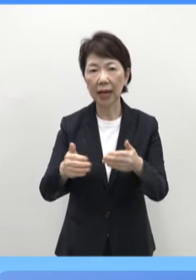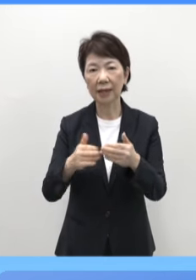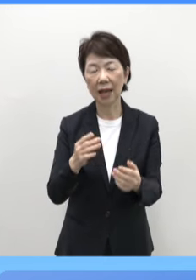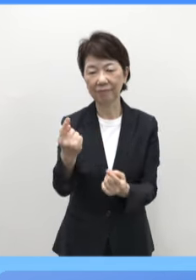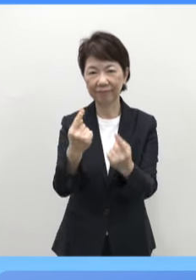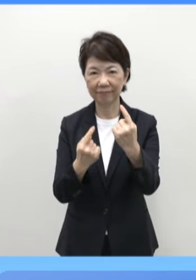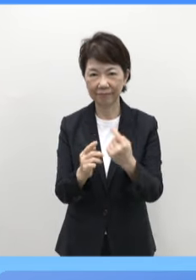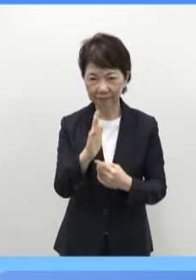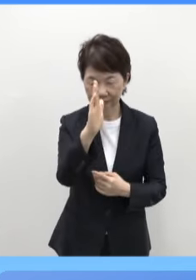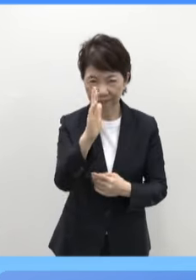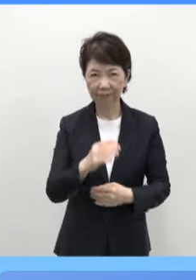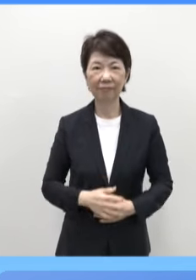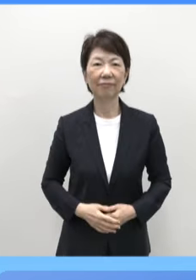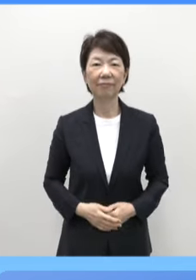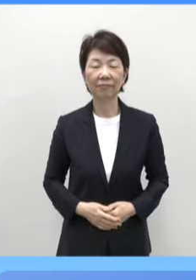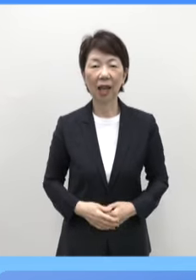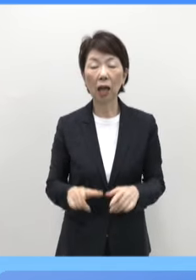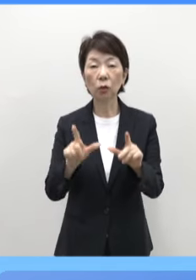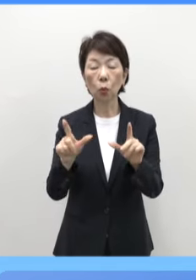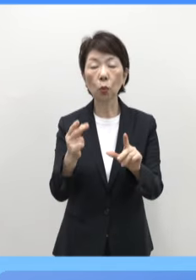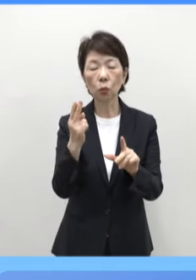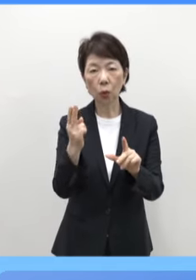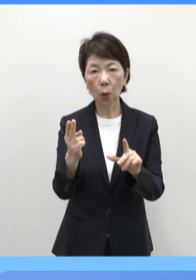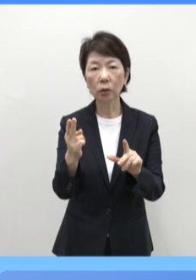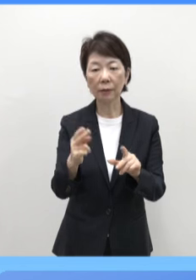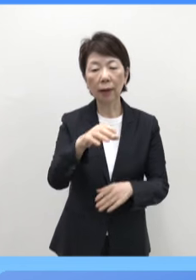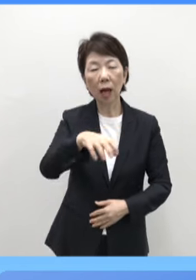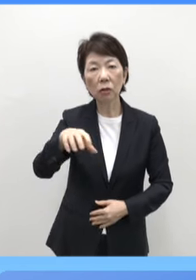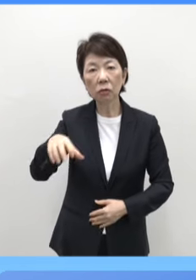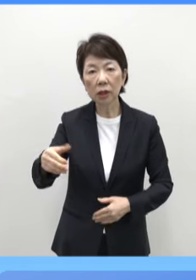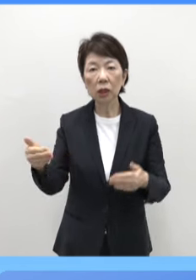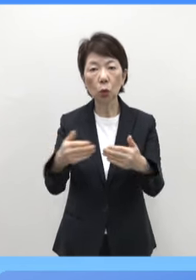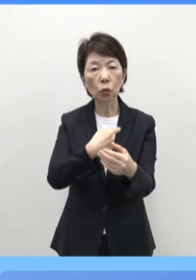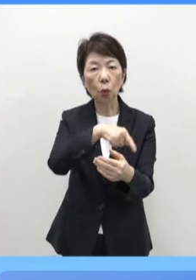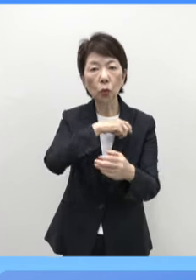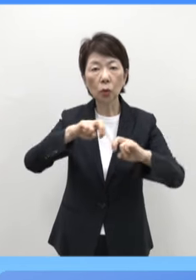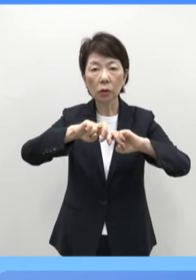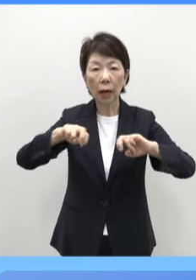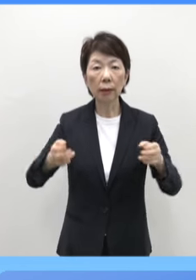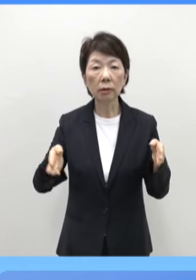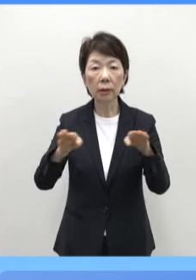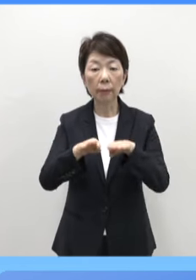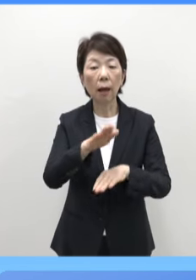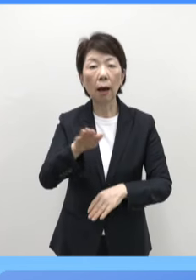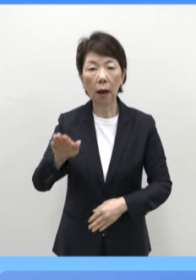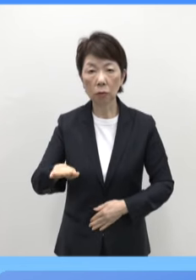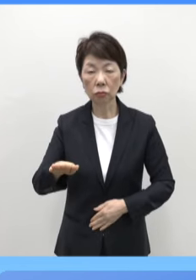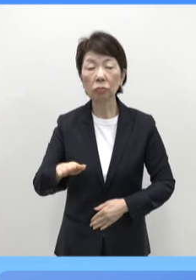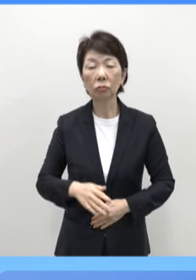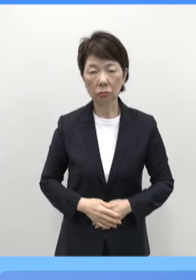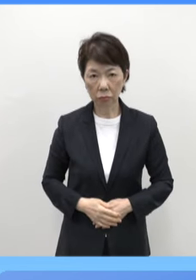体験にいらしてください。 都には各地域に職業能力開発センターがあります